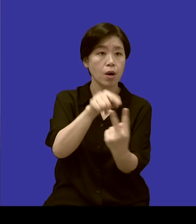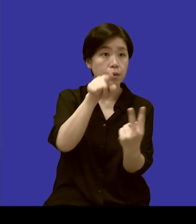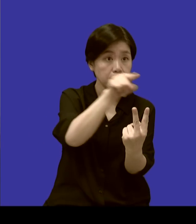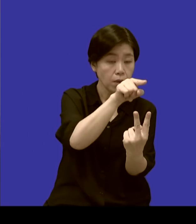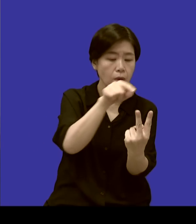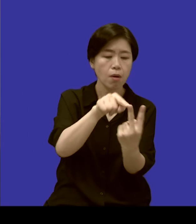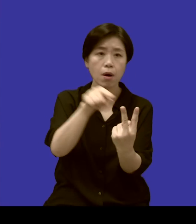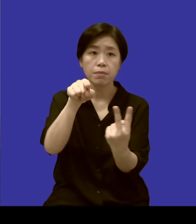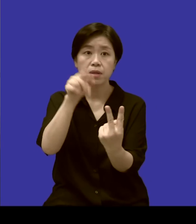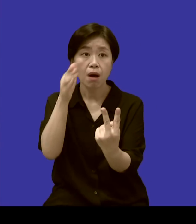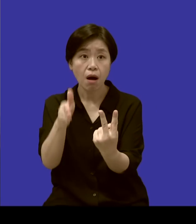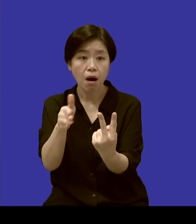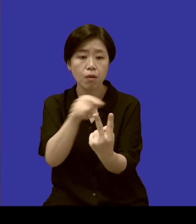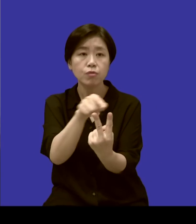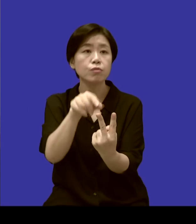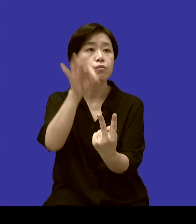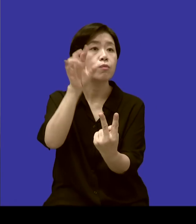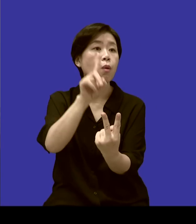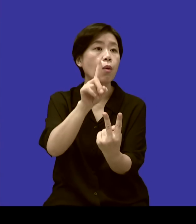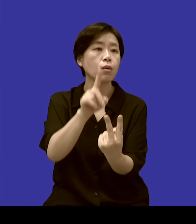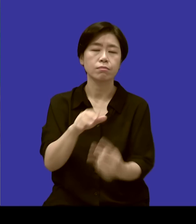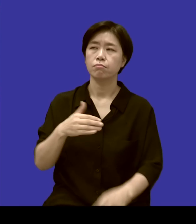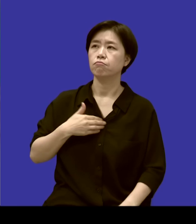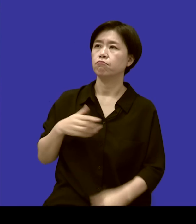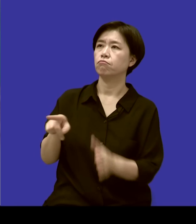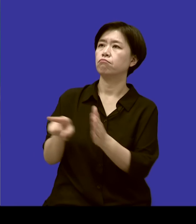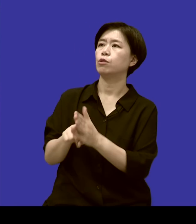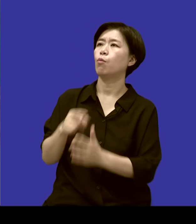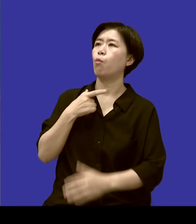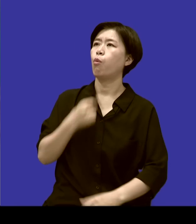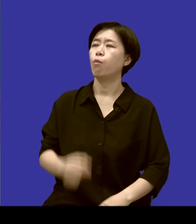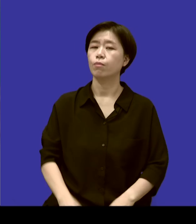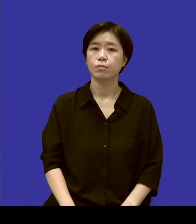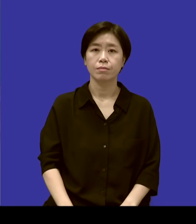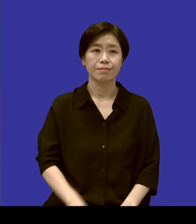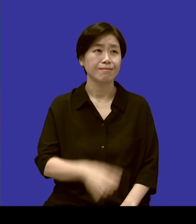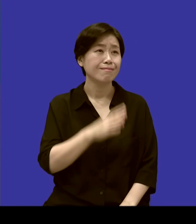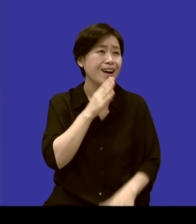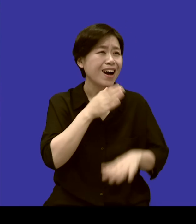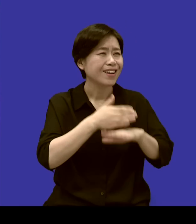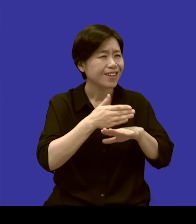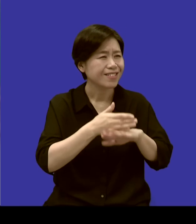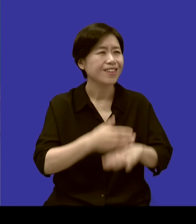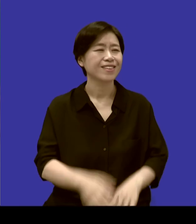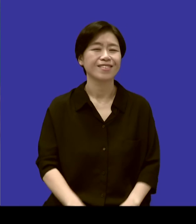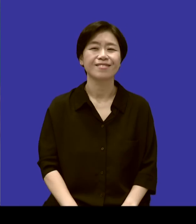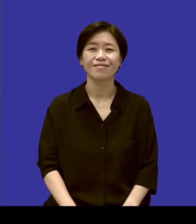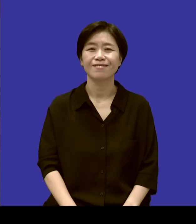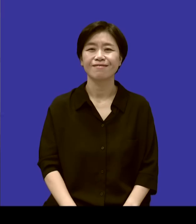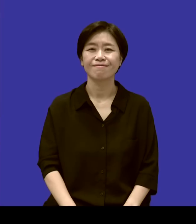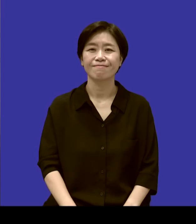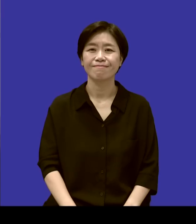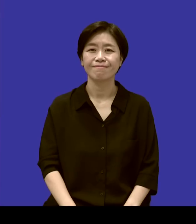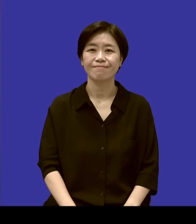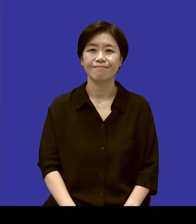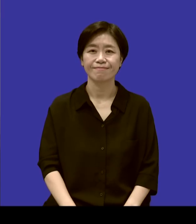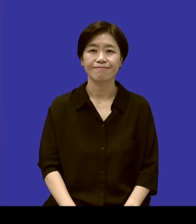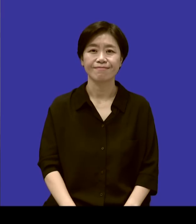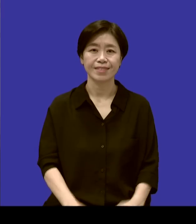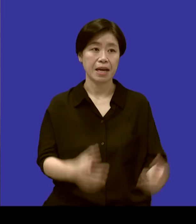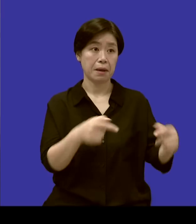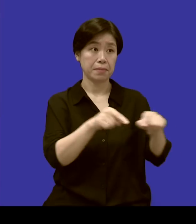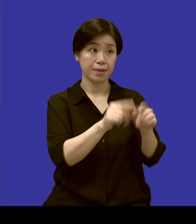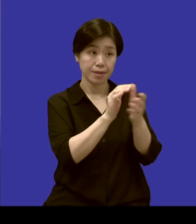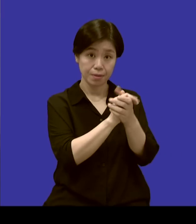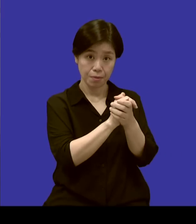네. 권사님 믿기로 선택할래요. 딱 이래요. 그러니까는 너무 감사한 거예요. 그러면 영접 기도를 하면은